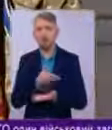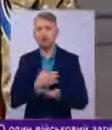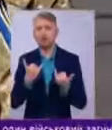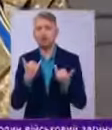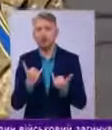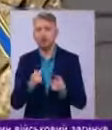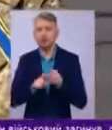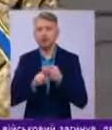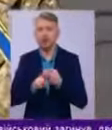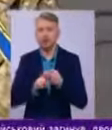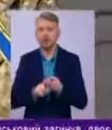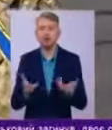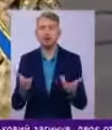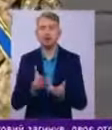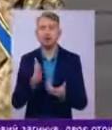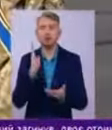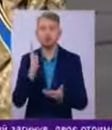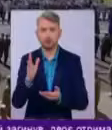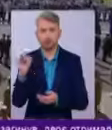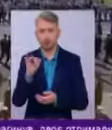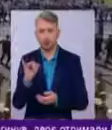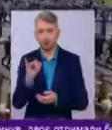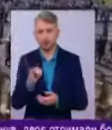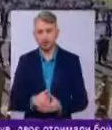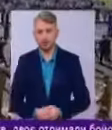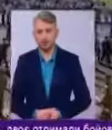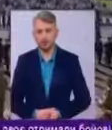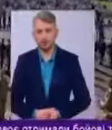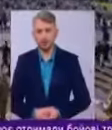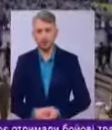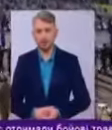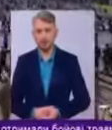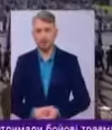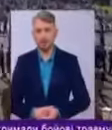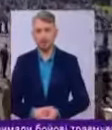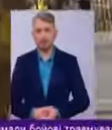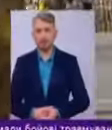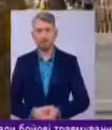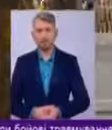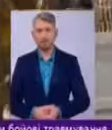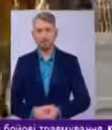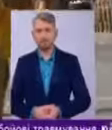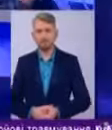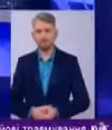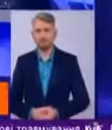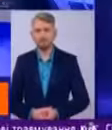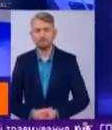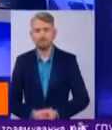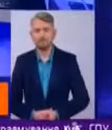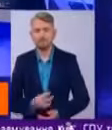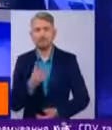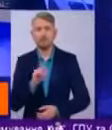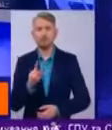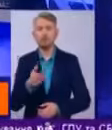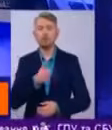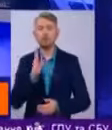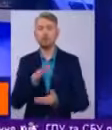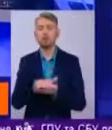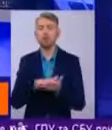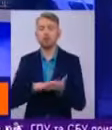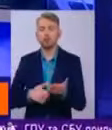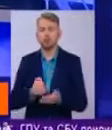сьогоднішніх залежить, якою їй бути. Надія Балагурак, Дмитро Аліфанов, телеканал «Київ». Ну що ж, ми будемо продовжувати, але,